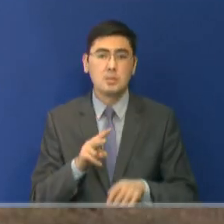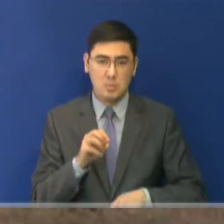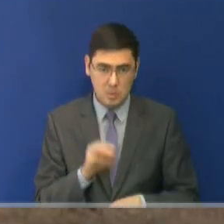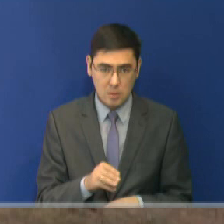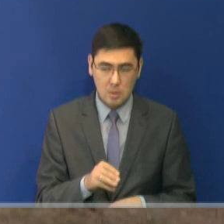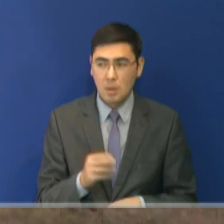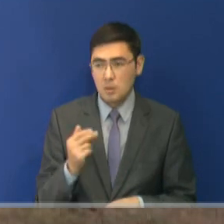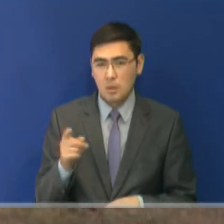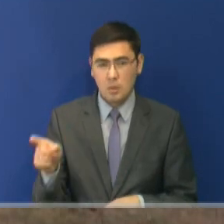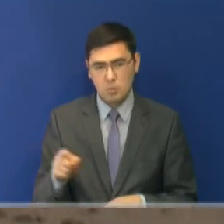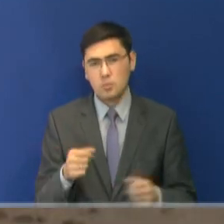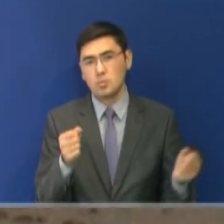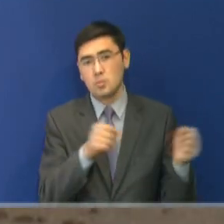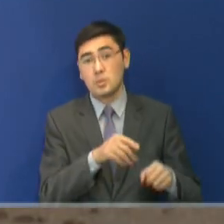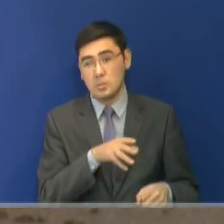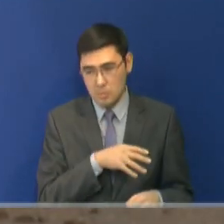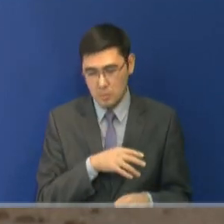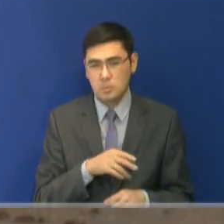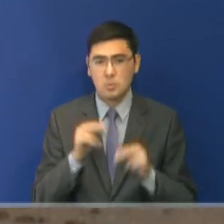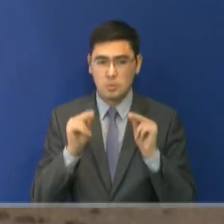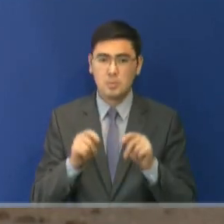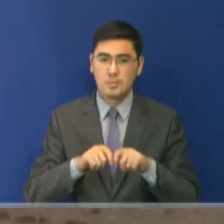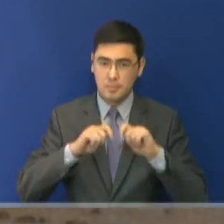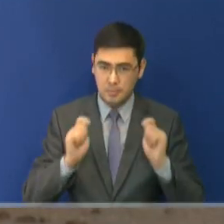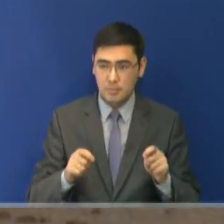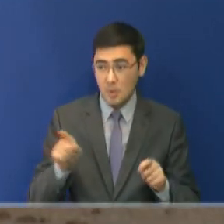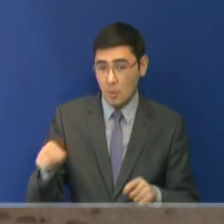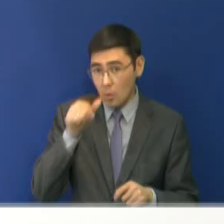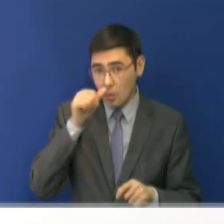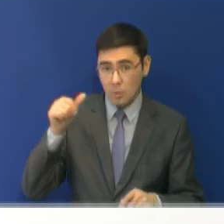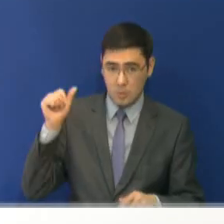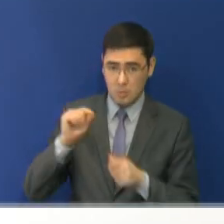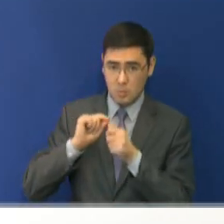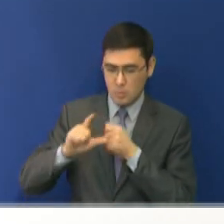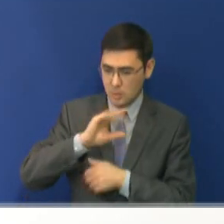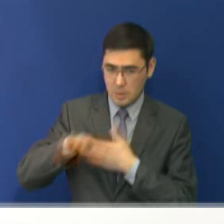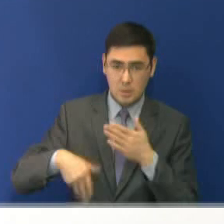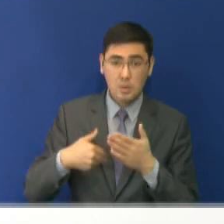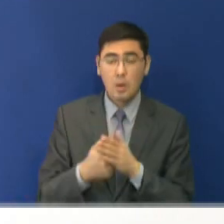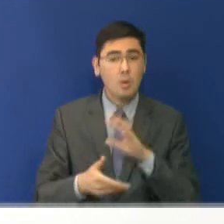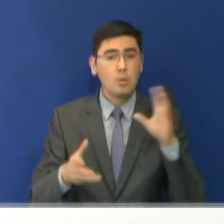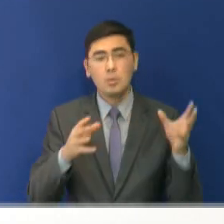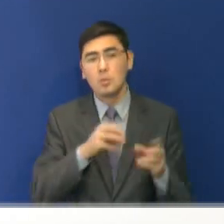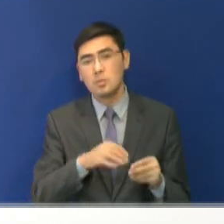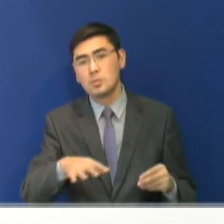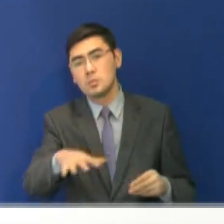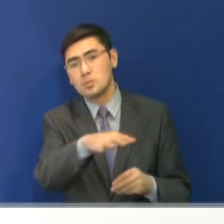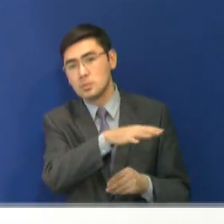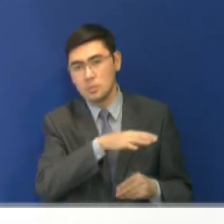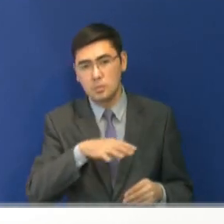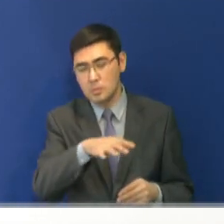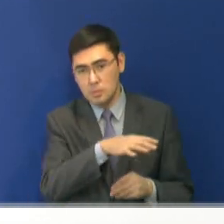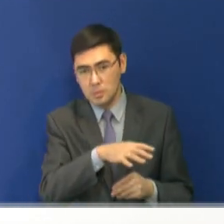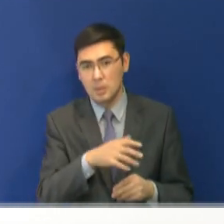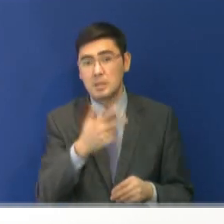полностью признал свою вину. В ходе расследования выяснилось, что с конца прошлого года по настоящее время мужчина похитил с территории данного